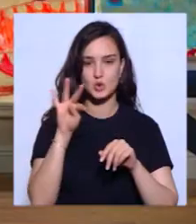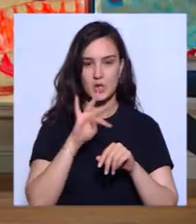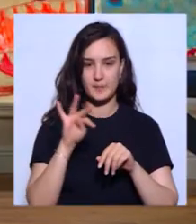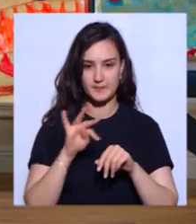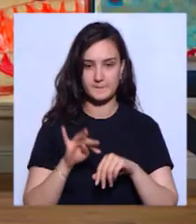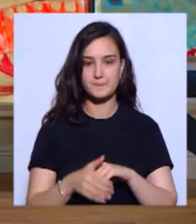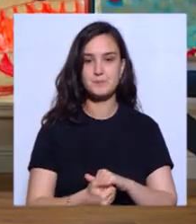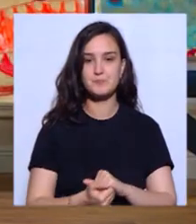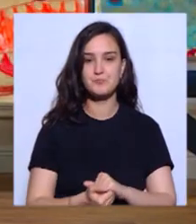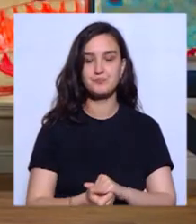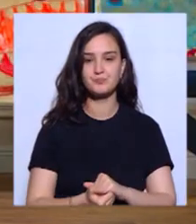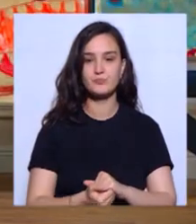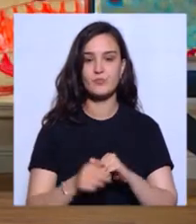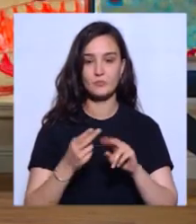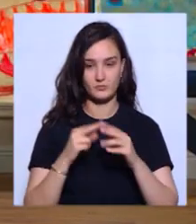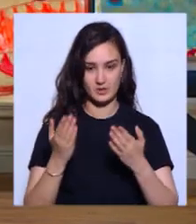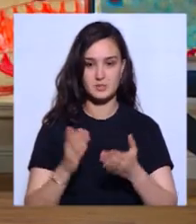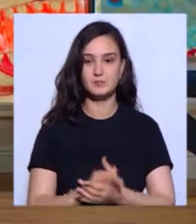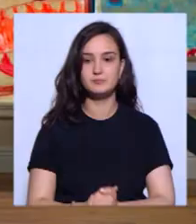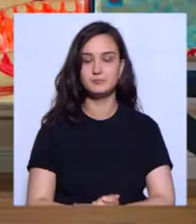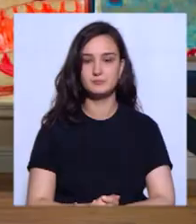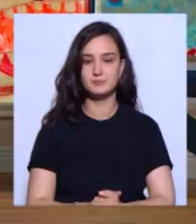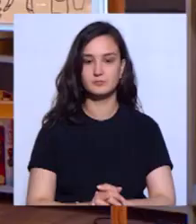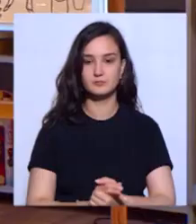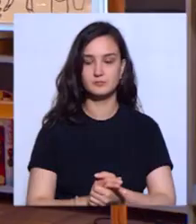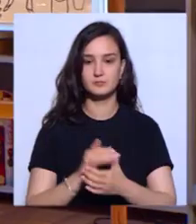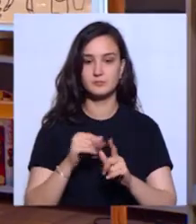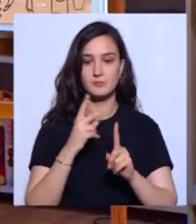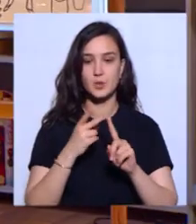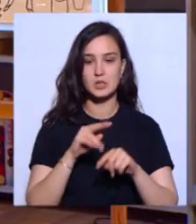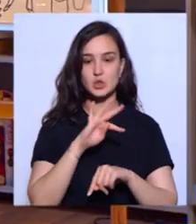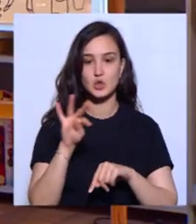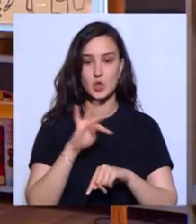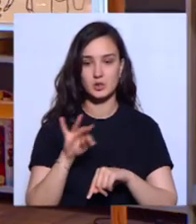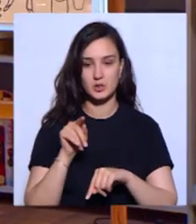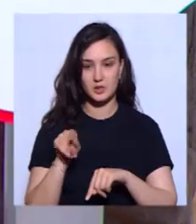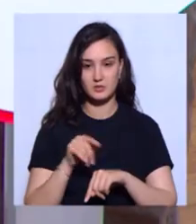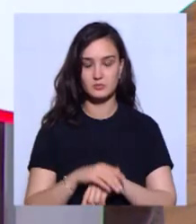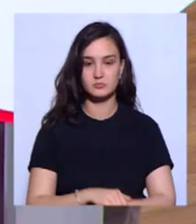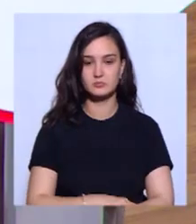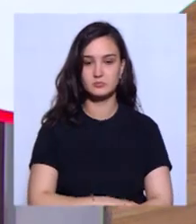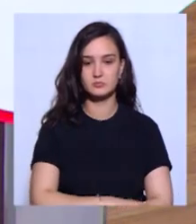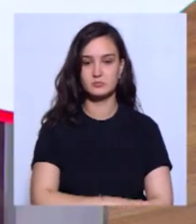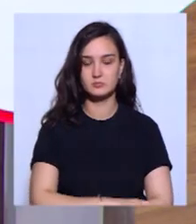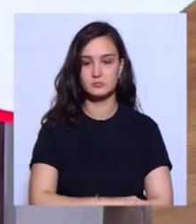აი ეს. ახლა მეორე ზოლი აქვს. აქაც.